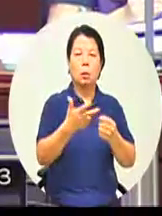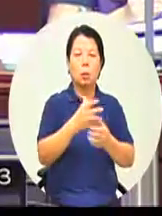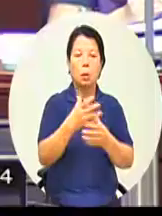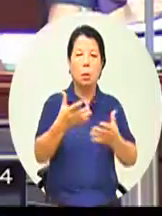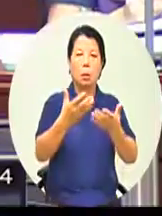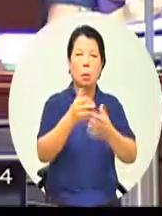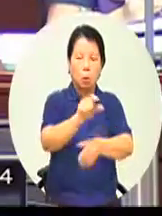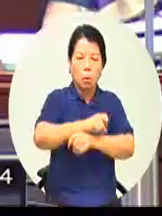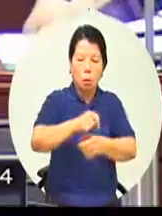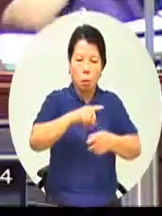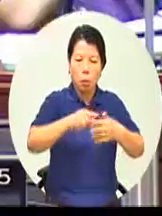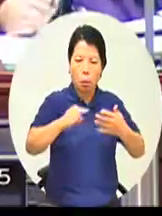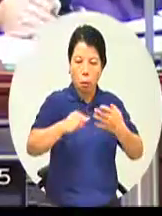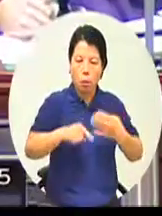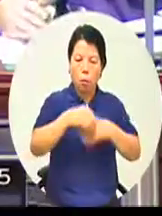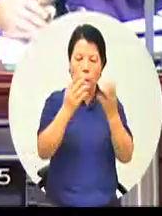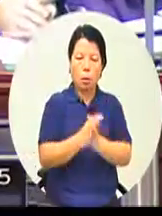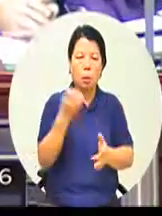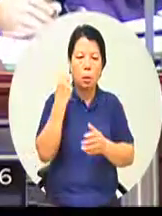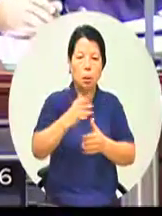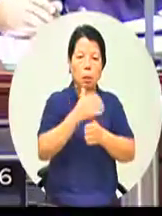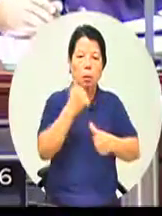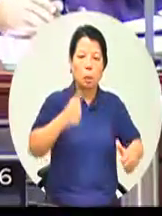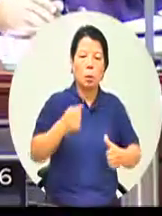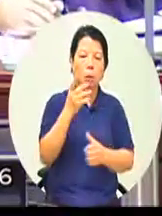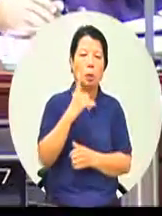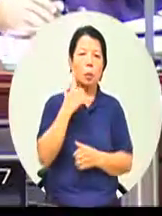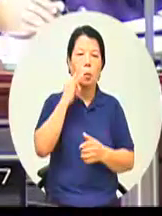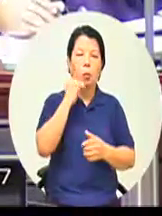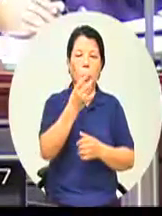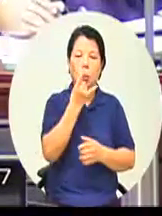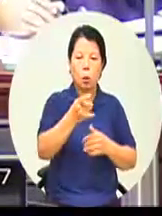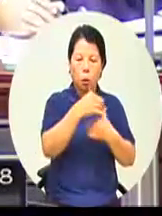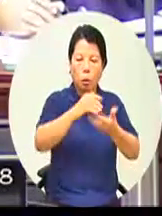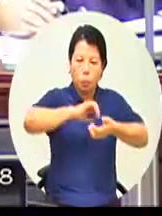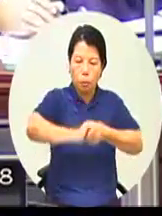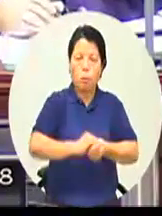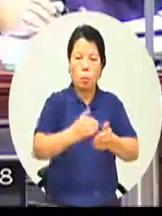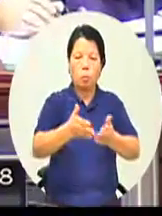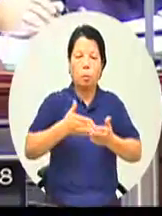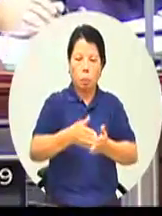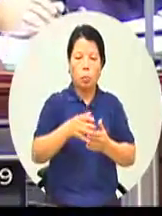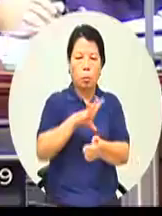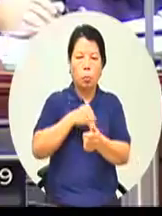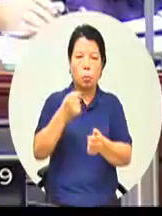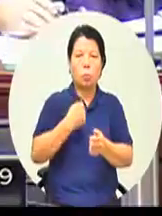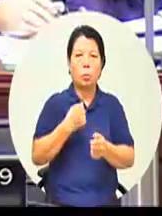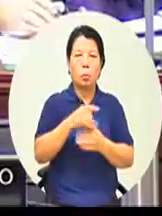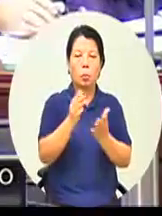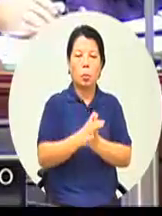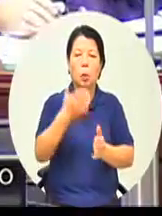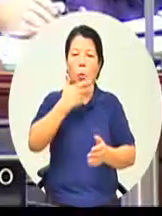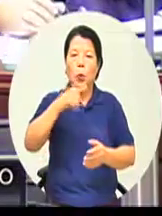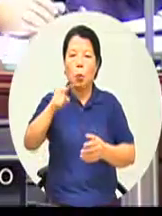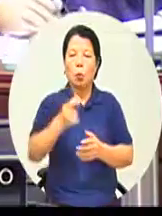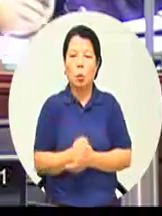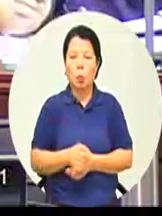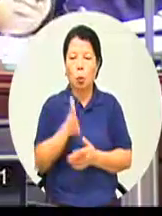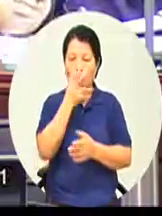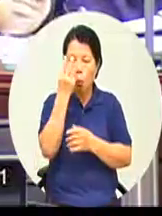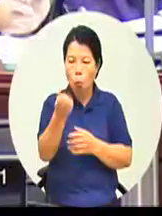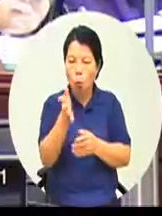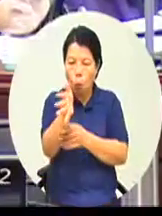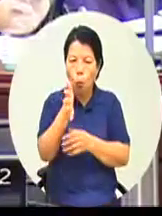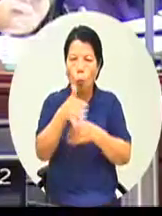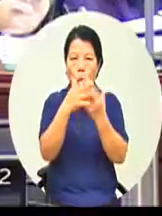国小开始就新二代的母语的学习已经列为必修了。所以我们跟越南的上次的访问，主要就是